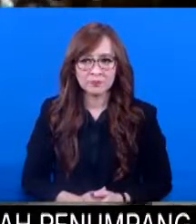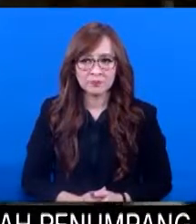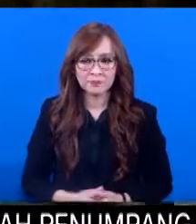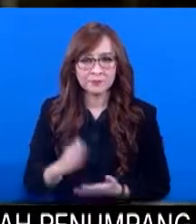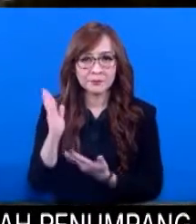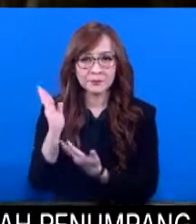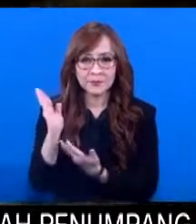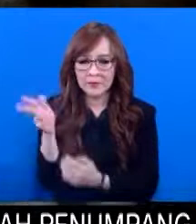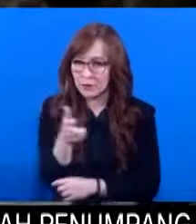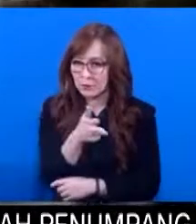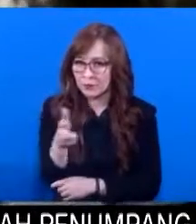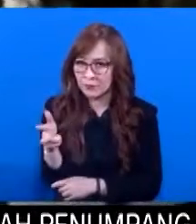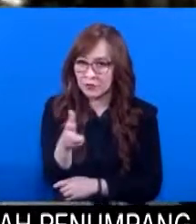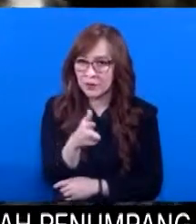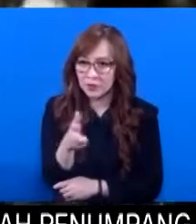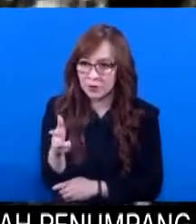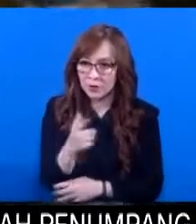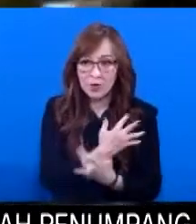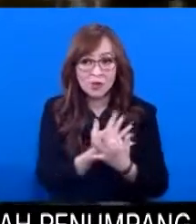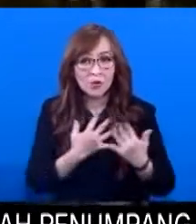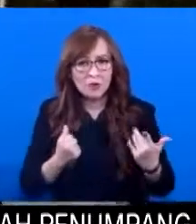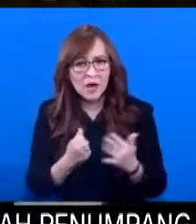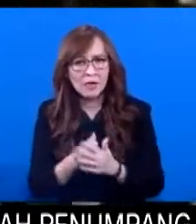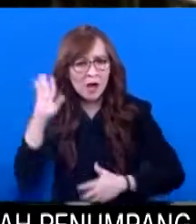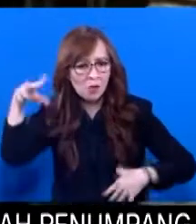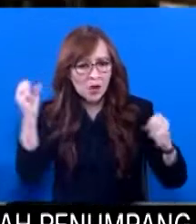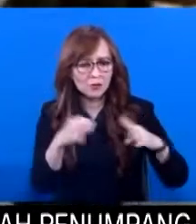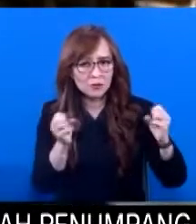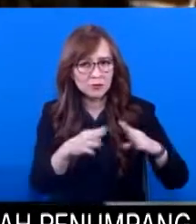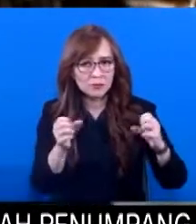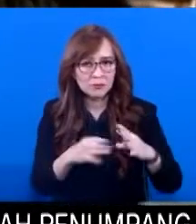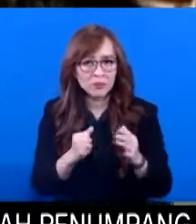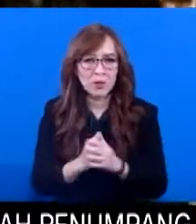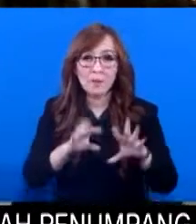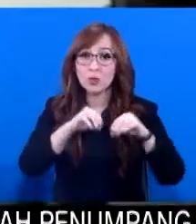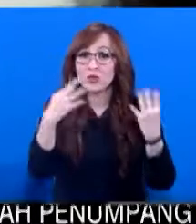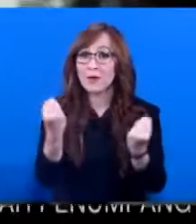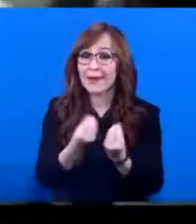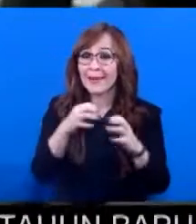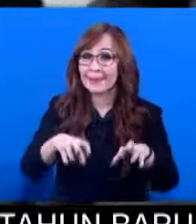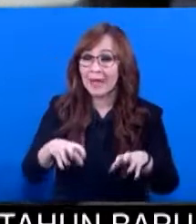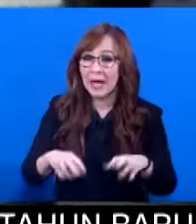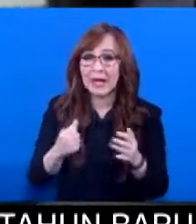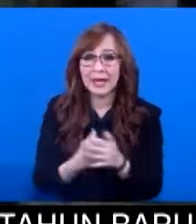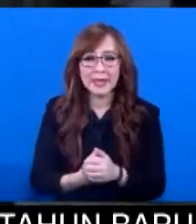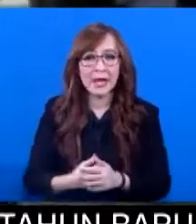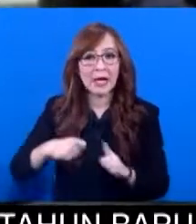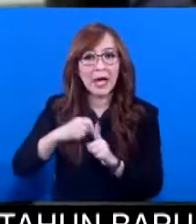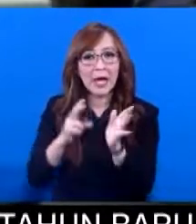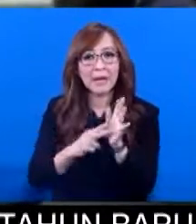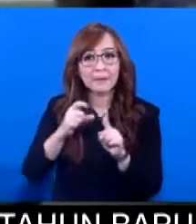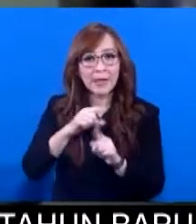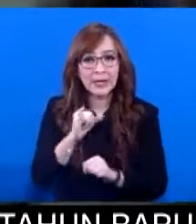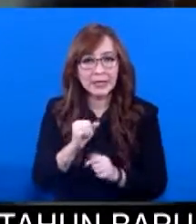Inilah video amatir milik salah satu warga saat terjadi kericuan Musda KNPI Kalimantan Tengah 2021 di Aula Sekretariat KNPI